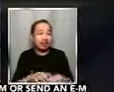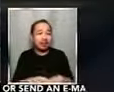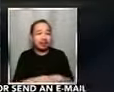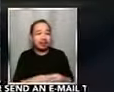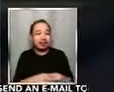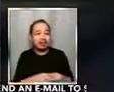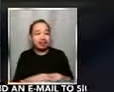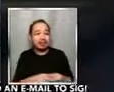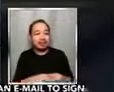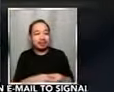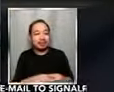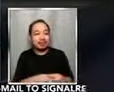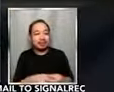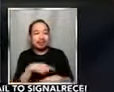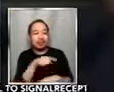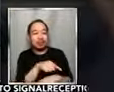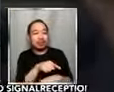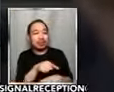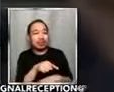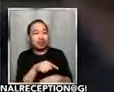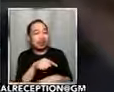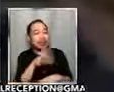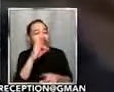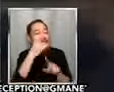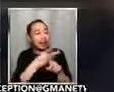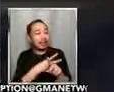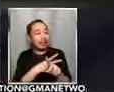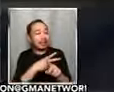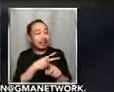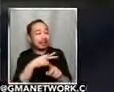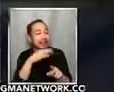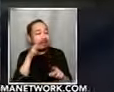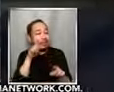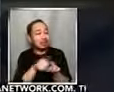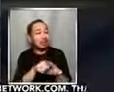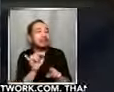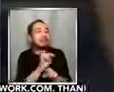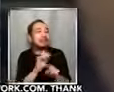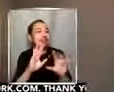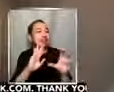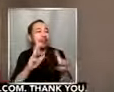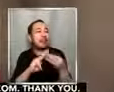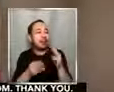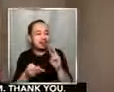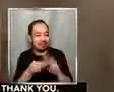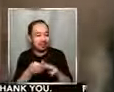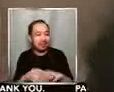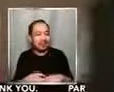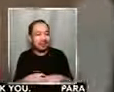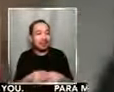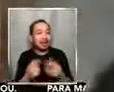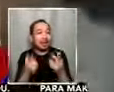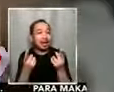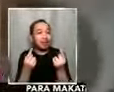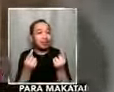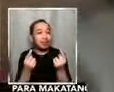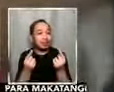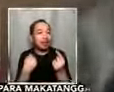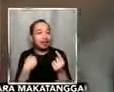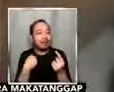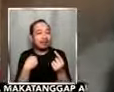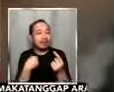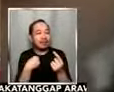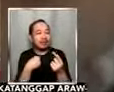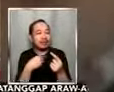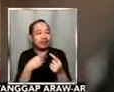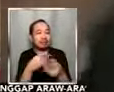Kaya daw ang 7 buwang kapatid, nag-miss tool ang classmate na niya. Ginagawa po namin, minumute na lang po namin para hindi po